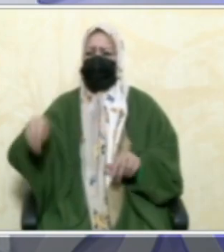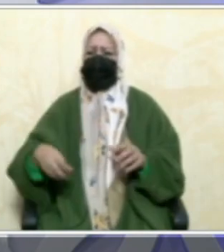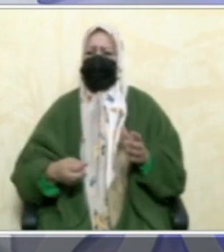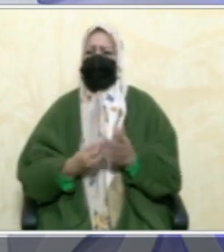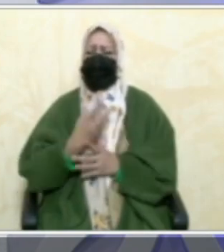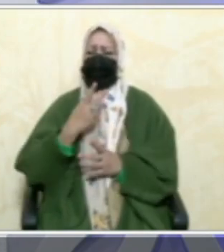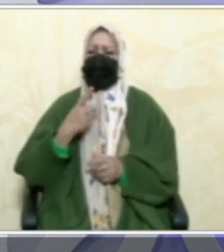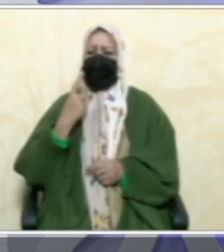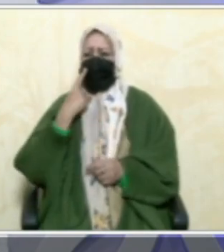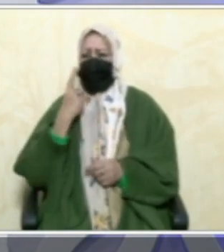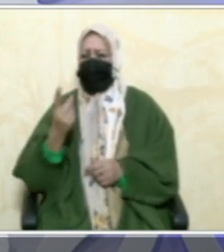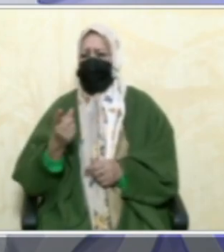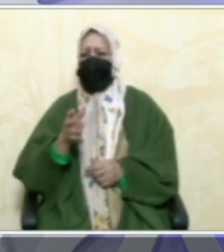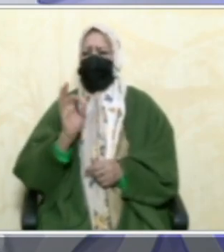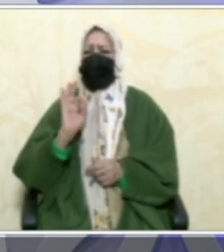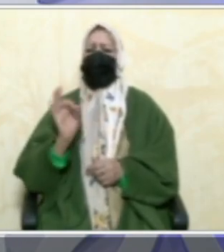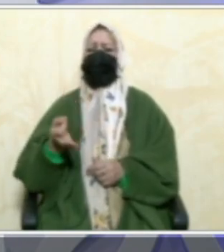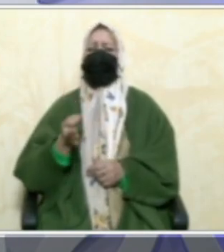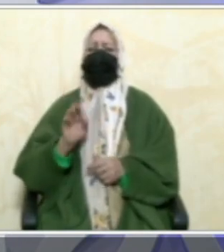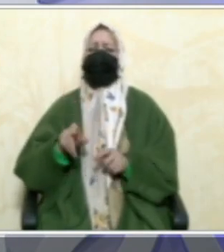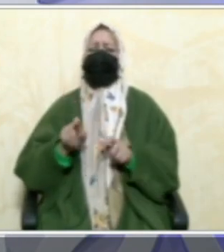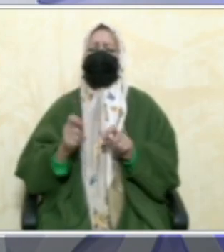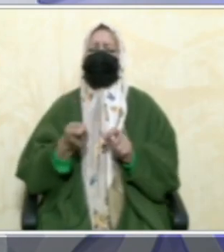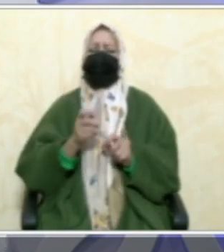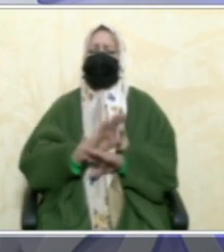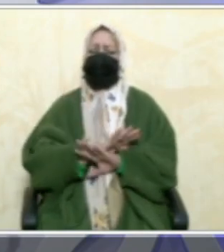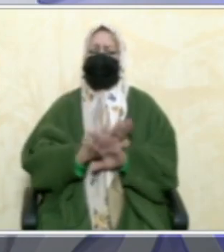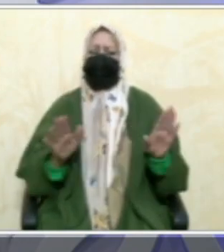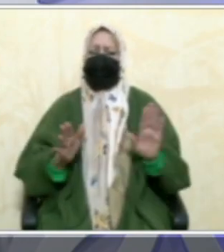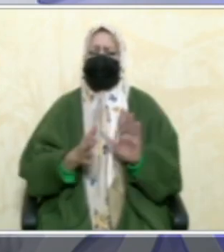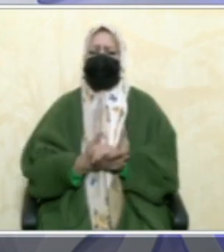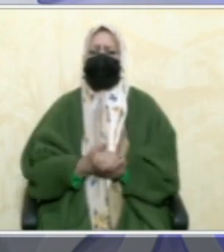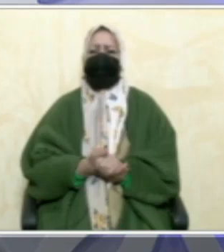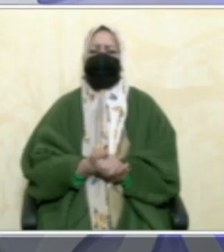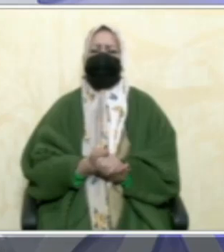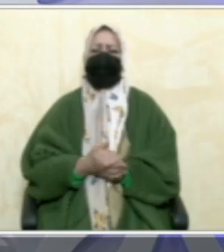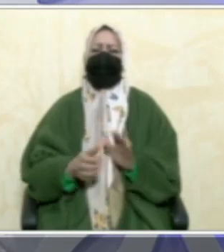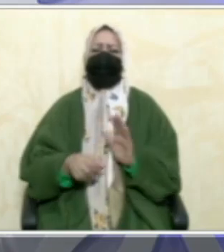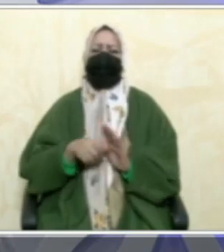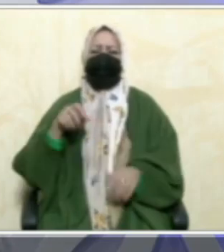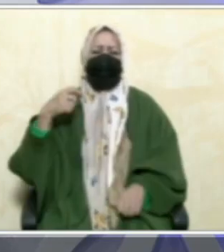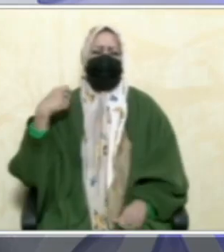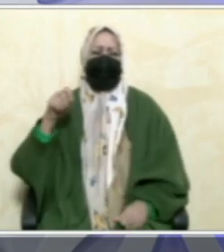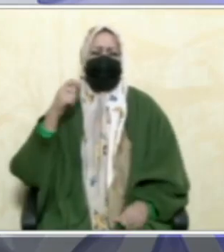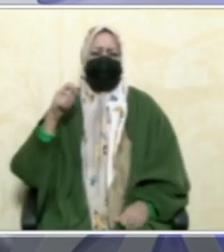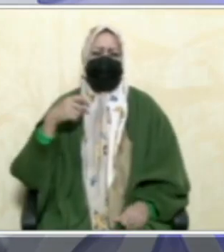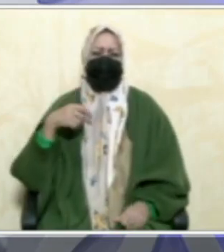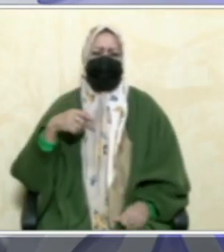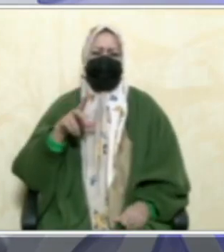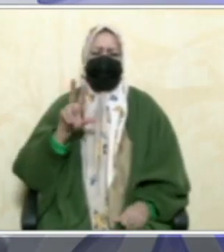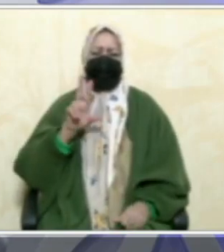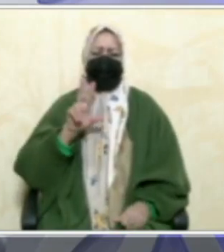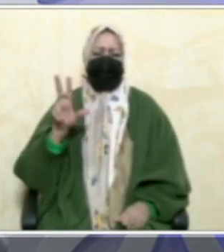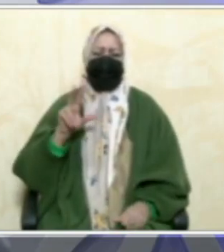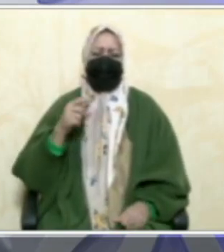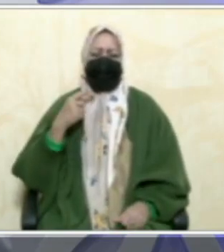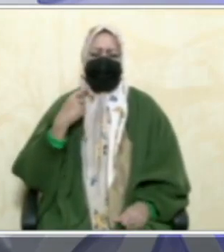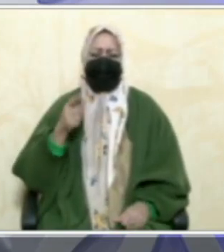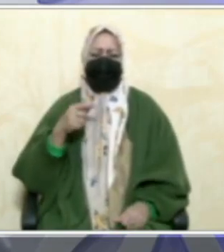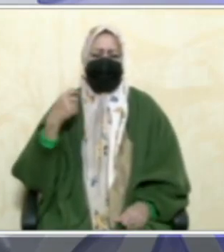للدولة والمختصين، وزير الإعلام، ولا هو المشكلة حتى ما عادش نعرفه لا من وزير الإعلام ولا مش